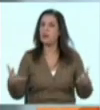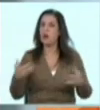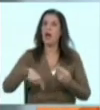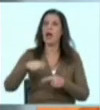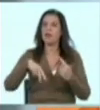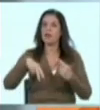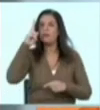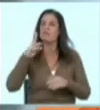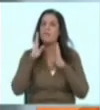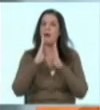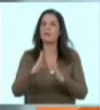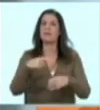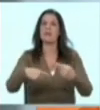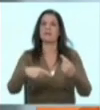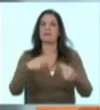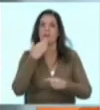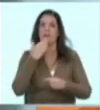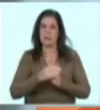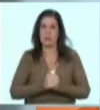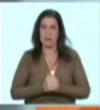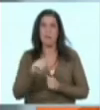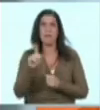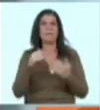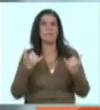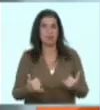במסורת ישראל. עכשיו, מי שעכשיו לוקח את הדברים שאנחנו